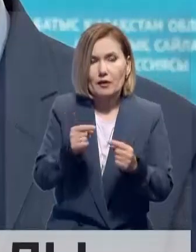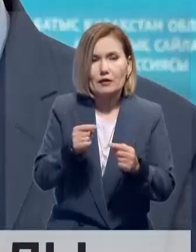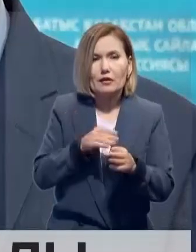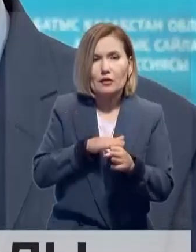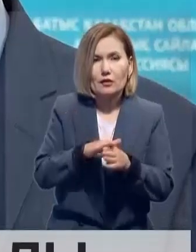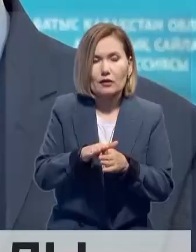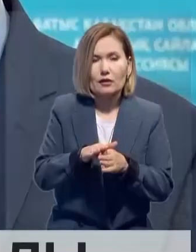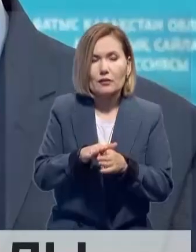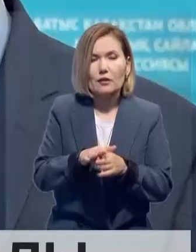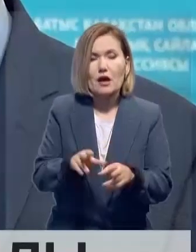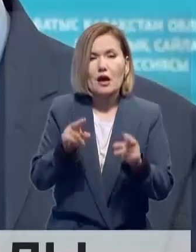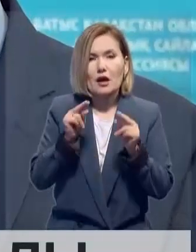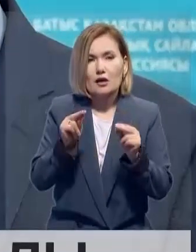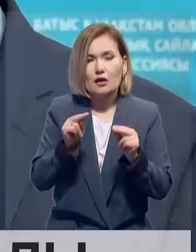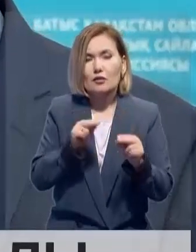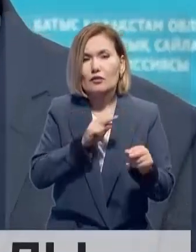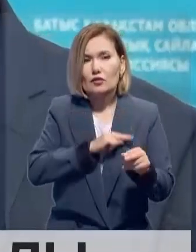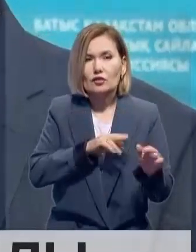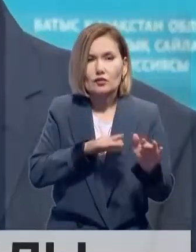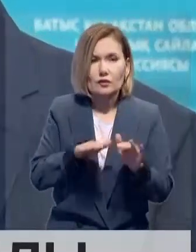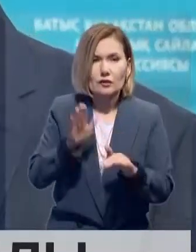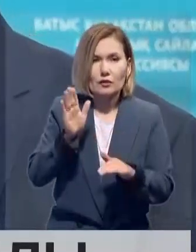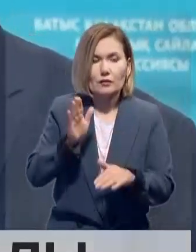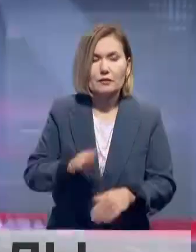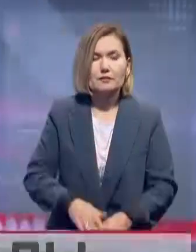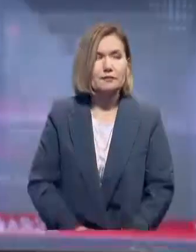уақытылы ашық түрде жасаймыз деп есептейміз.